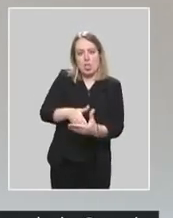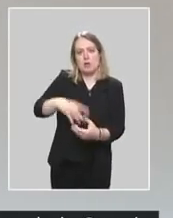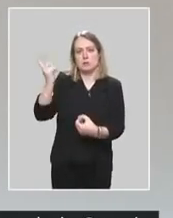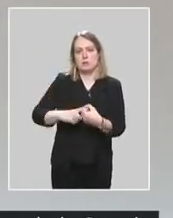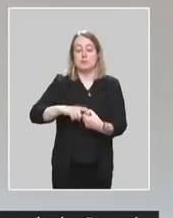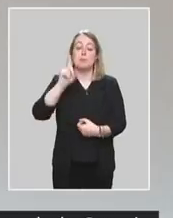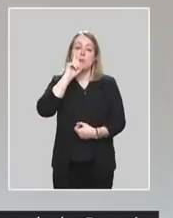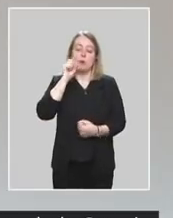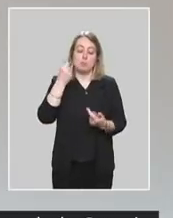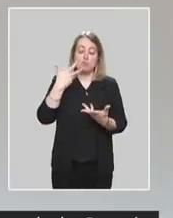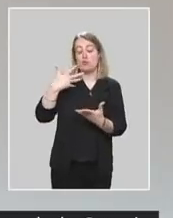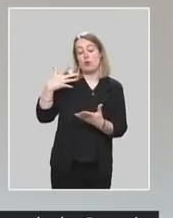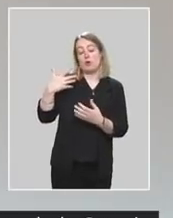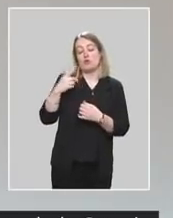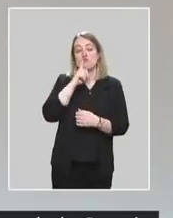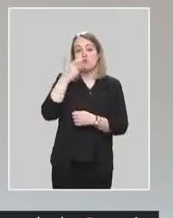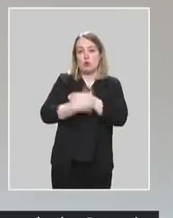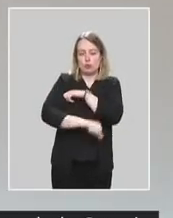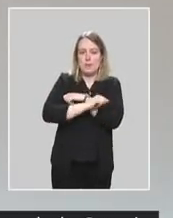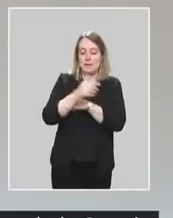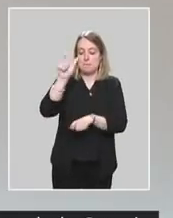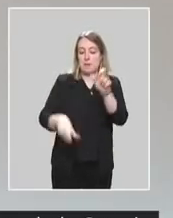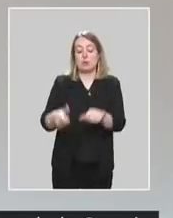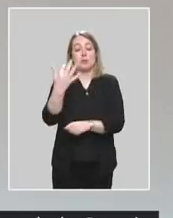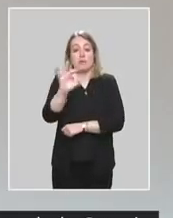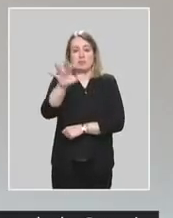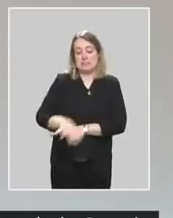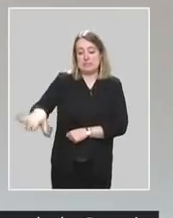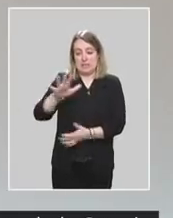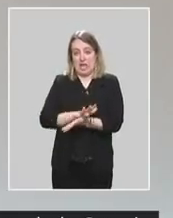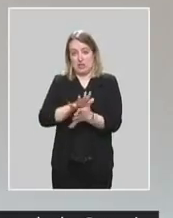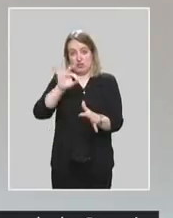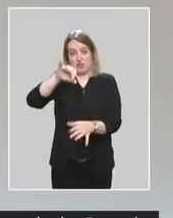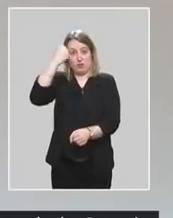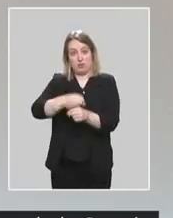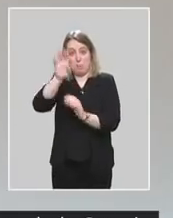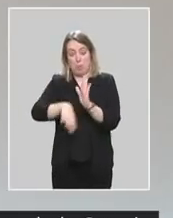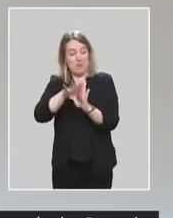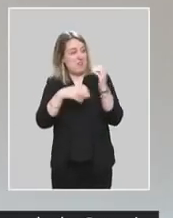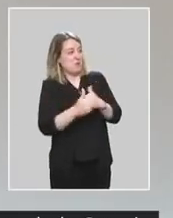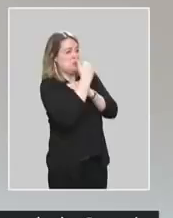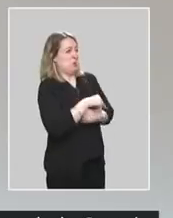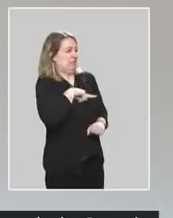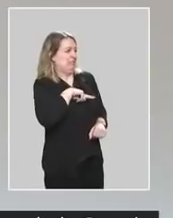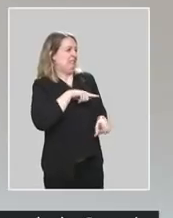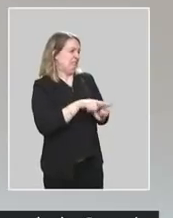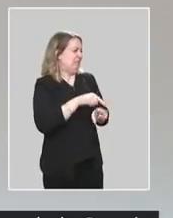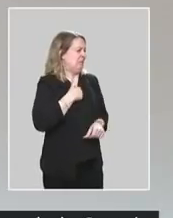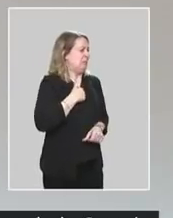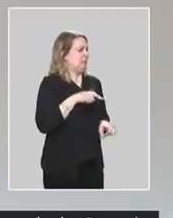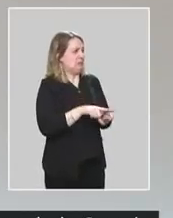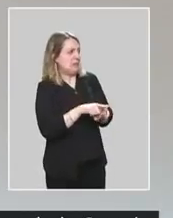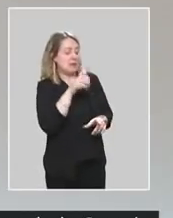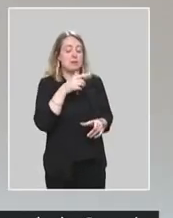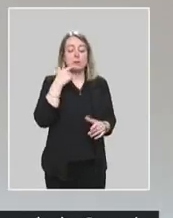messages et de courriers depuis des jours et des semaines de la part de Français qui avaient moins de 50 ans et qui voulaient être protégés en recevant une dose de rappel que